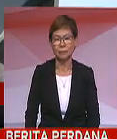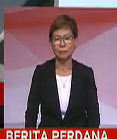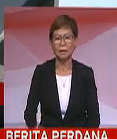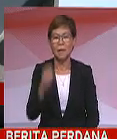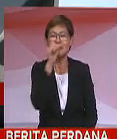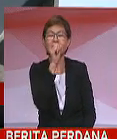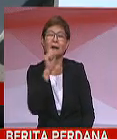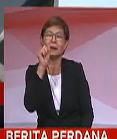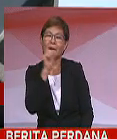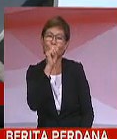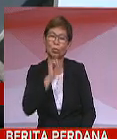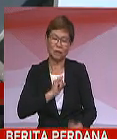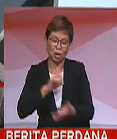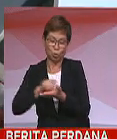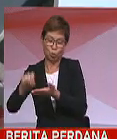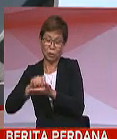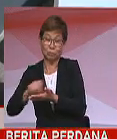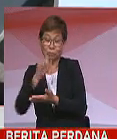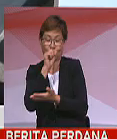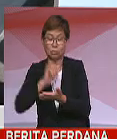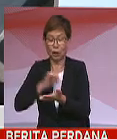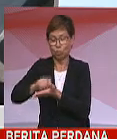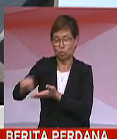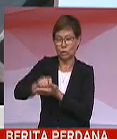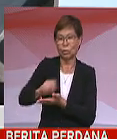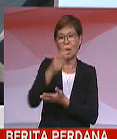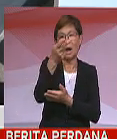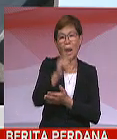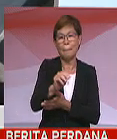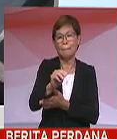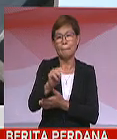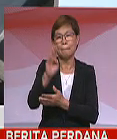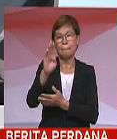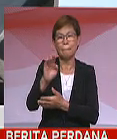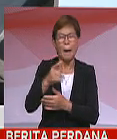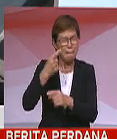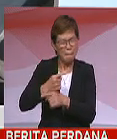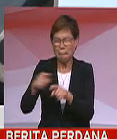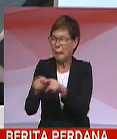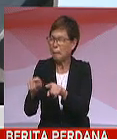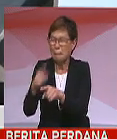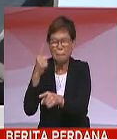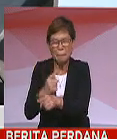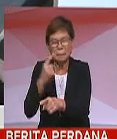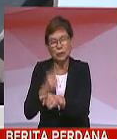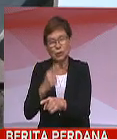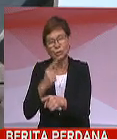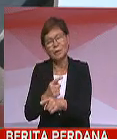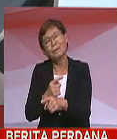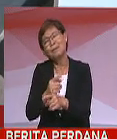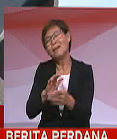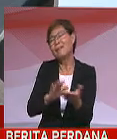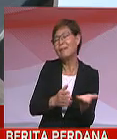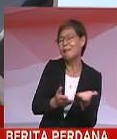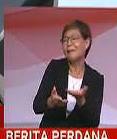Lagu yang Shalma tulis semua is R&B soul yang macam betul-betul melayan je, you